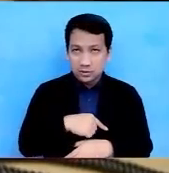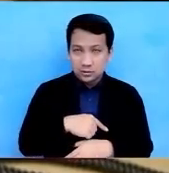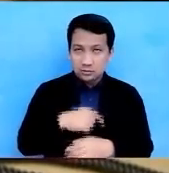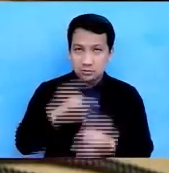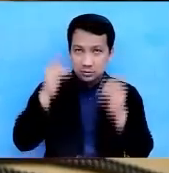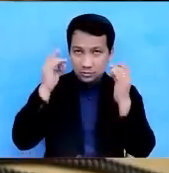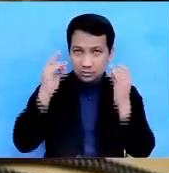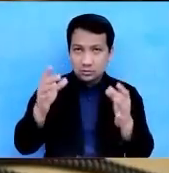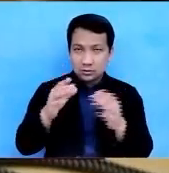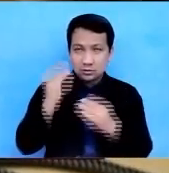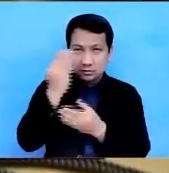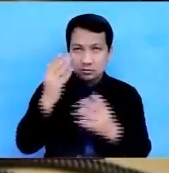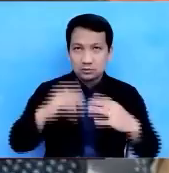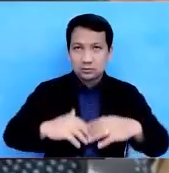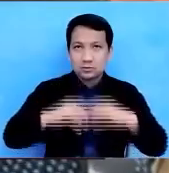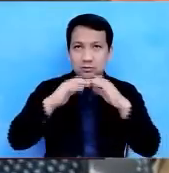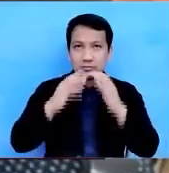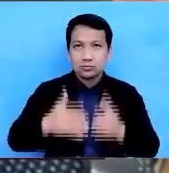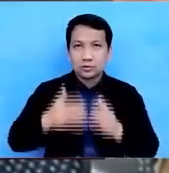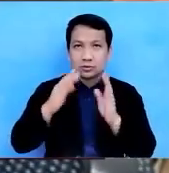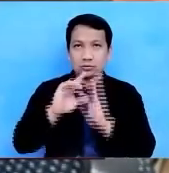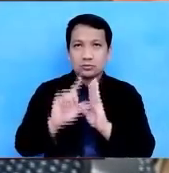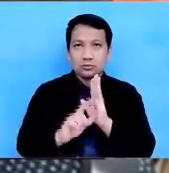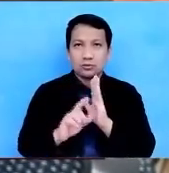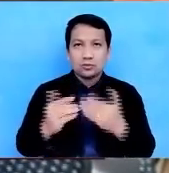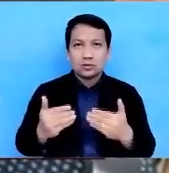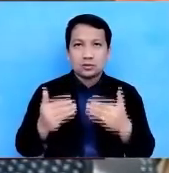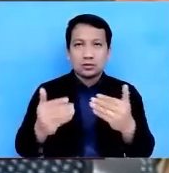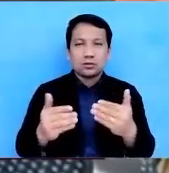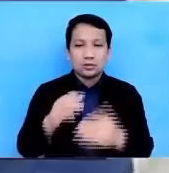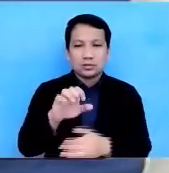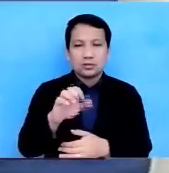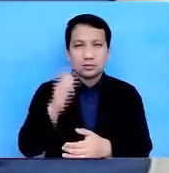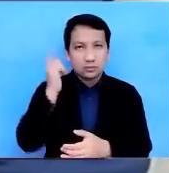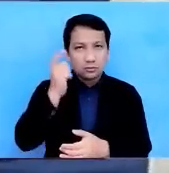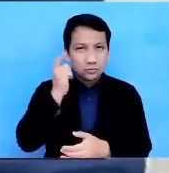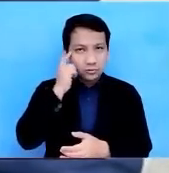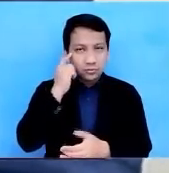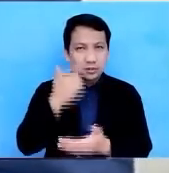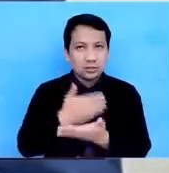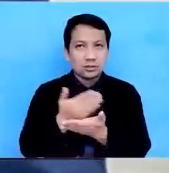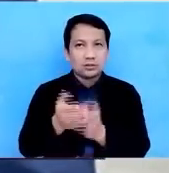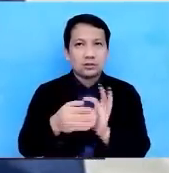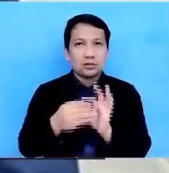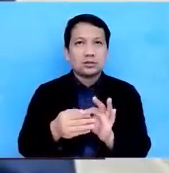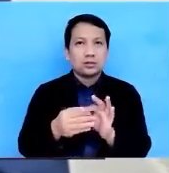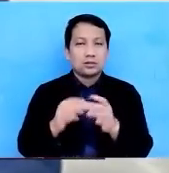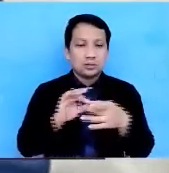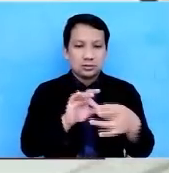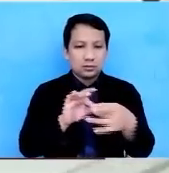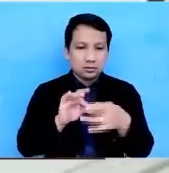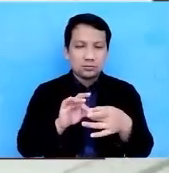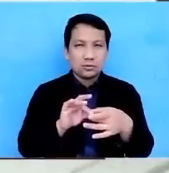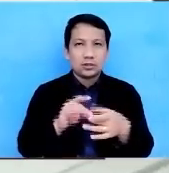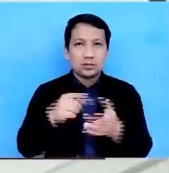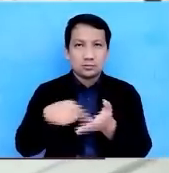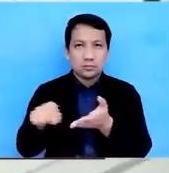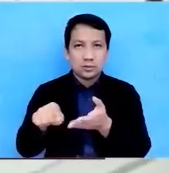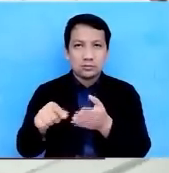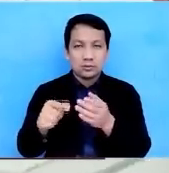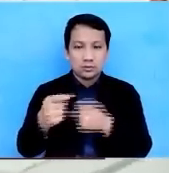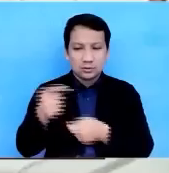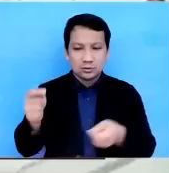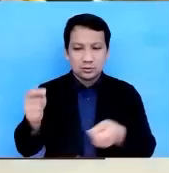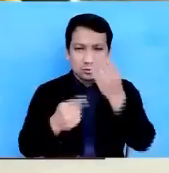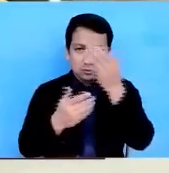Information Infrastructure Protection Bill, itinutulak din ng e-governance bill na nagsusulong ng interconnectivity sa payment at transaction sa